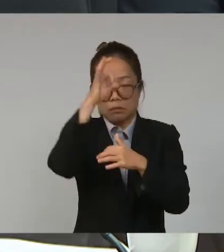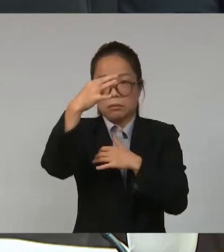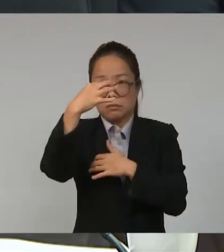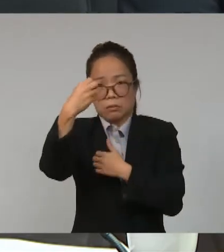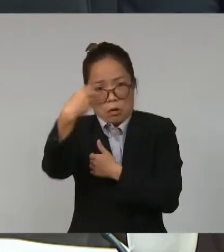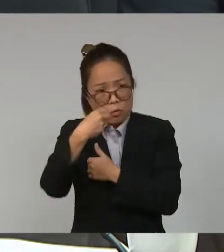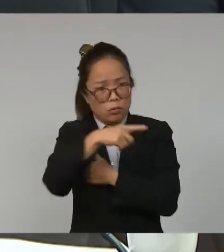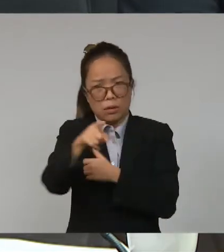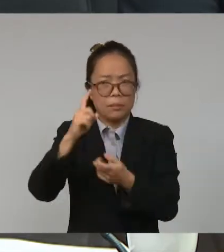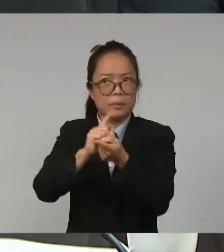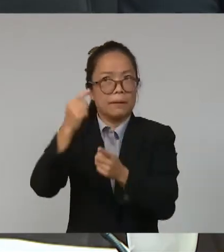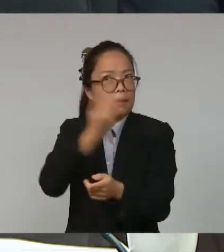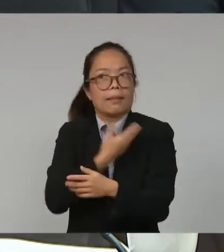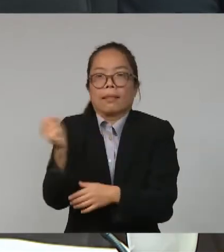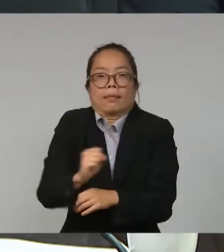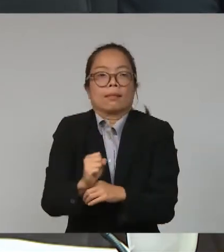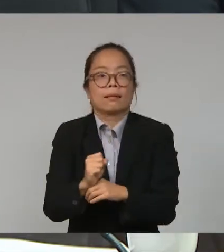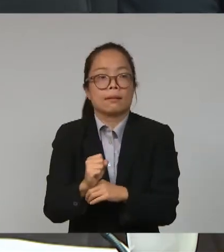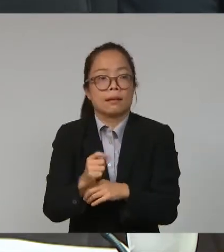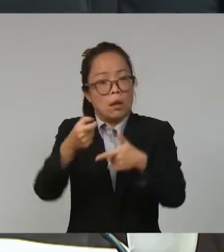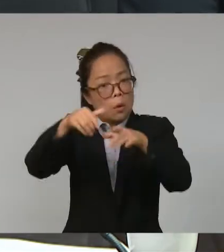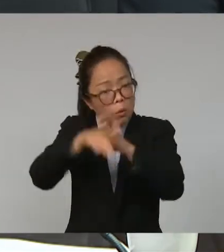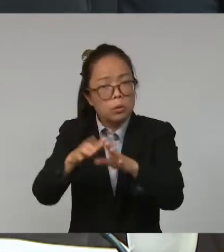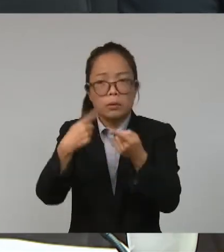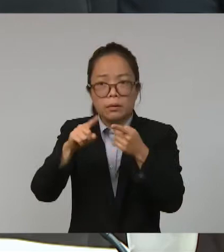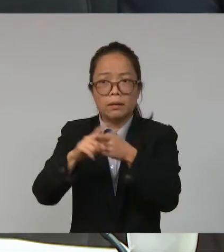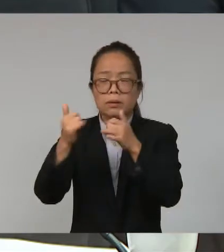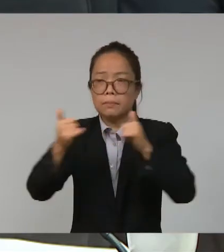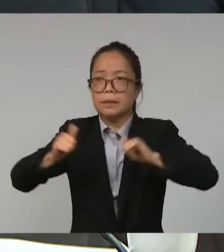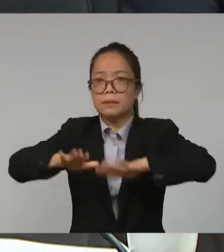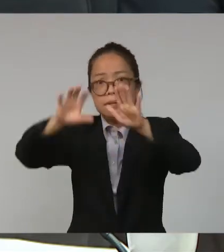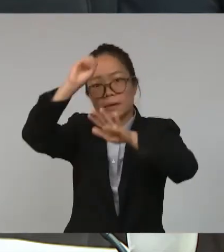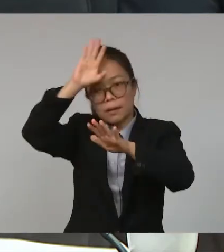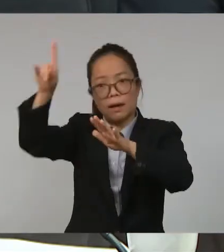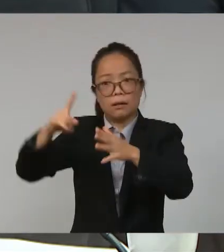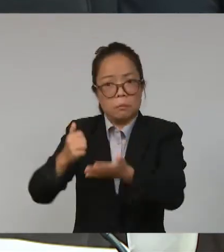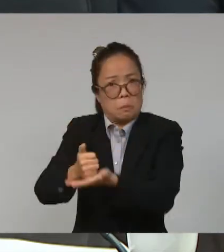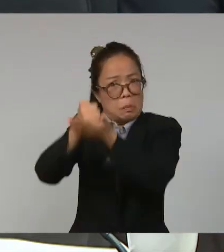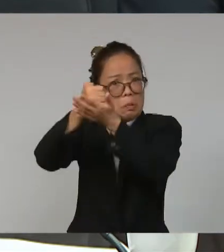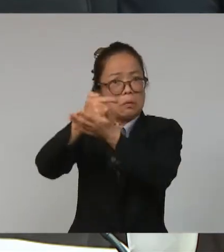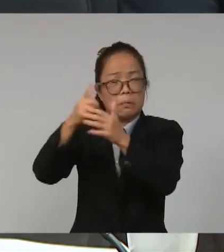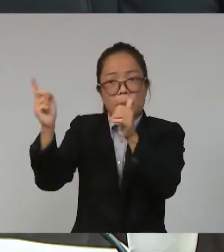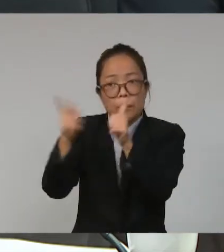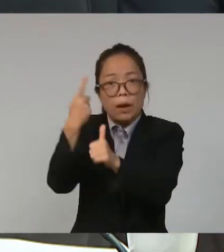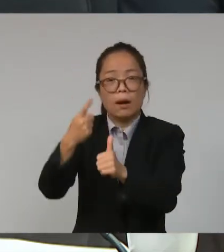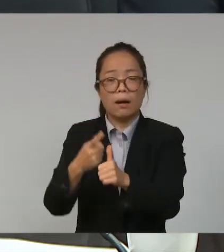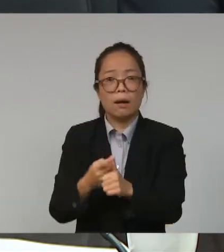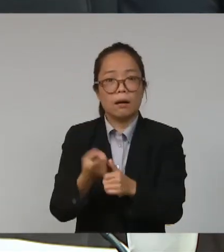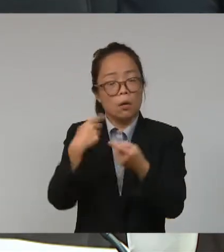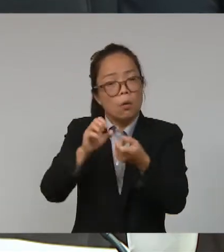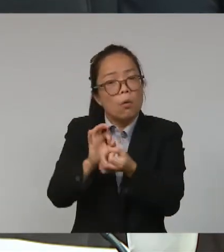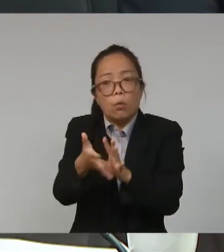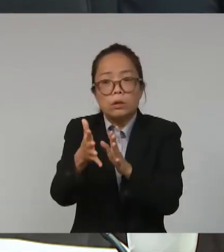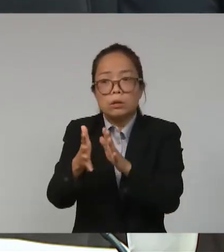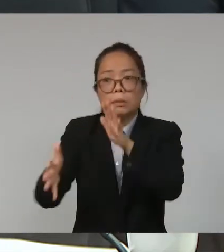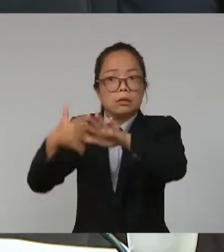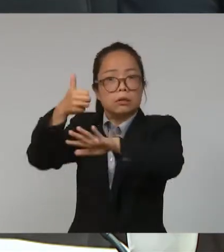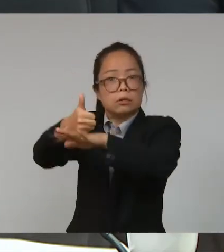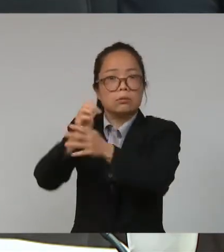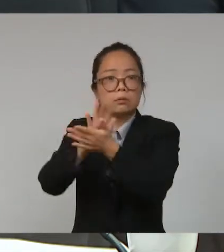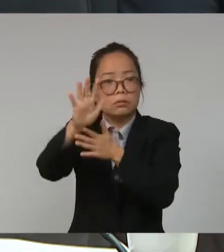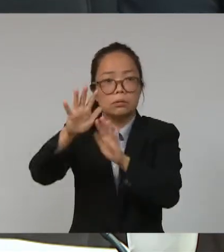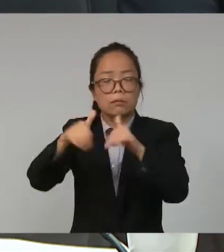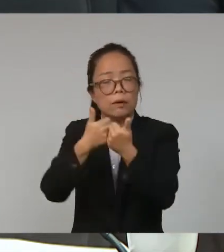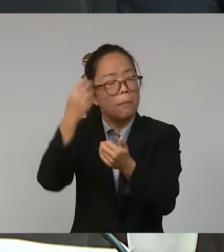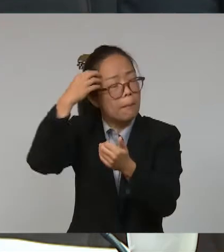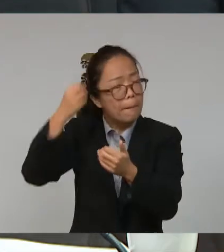去，公投不就是民进党的神主牌吗？为什么今天执政了之后就把它丢